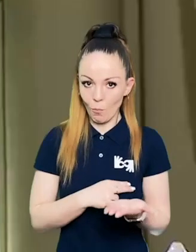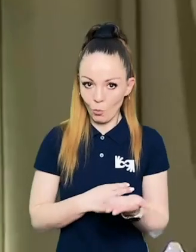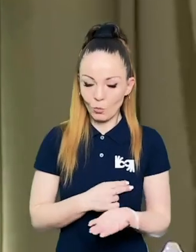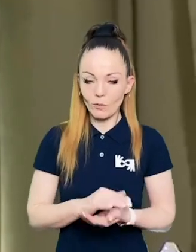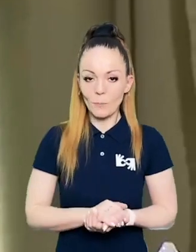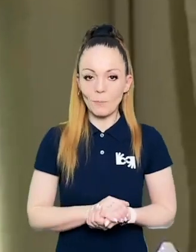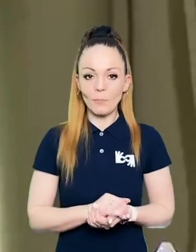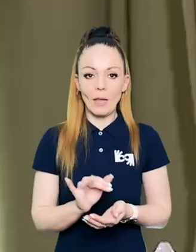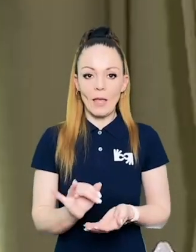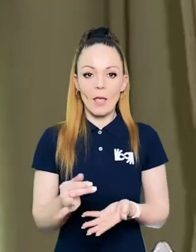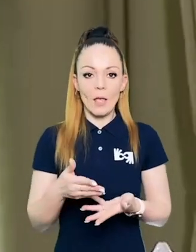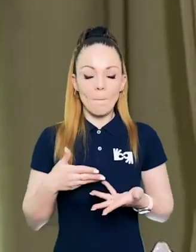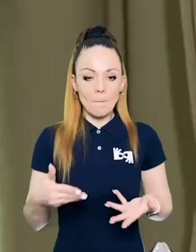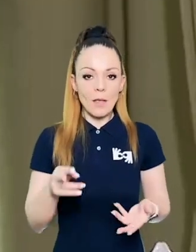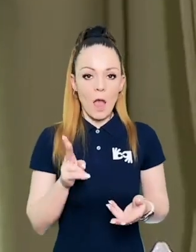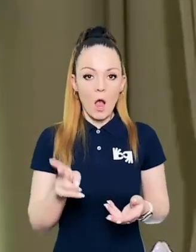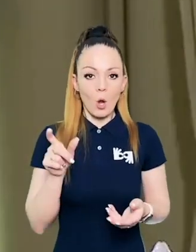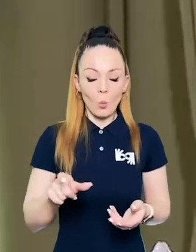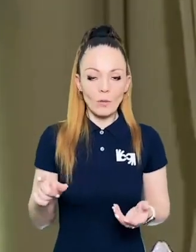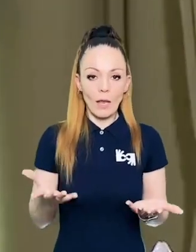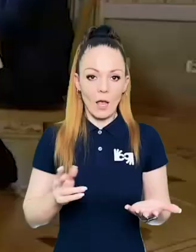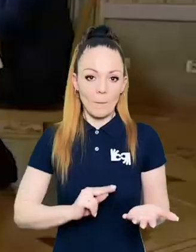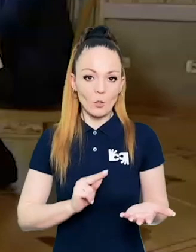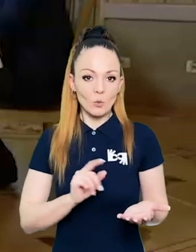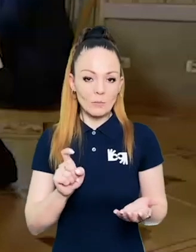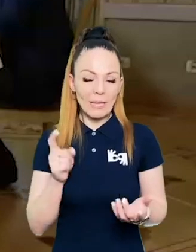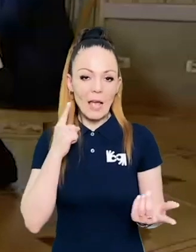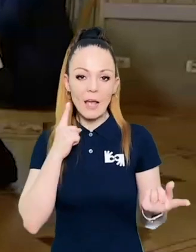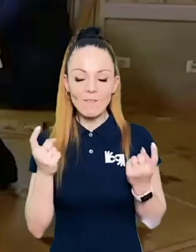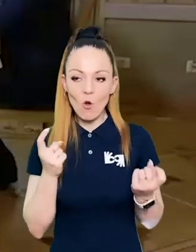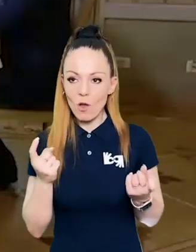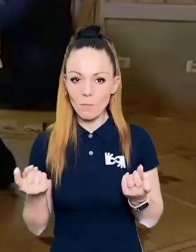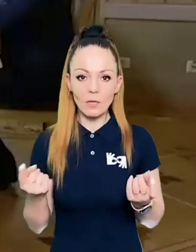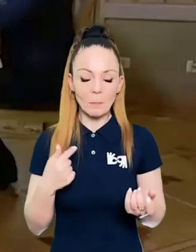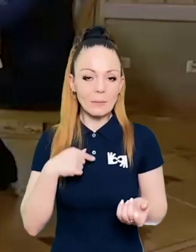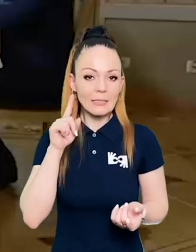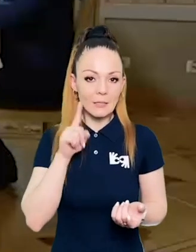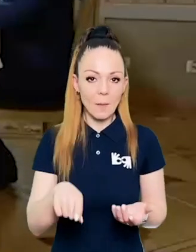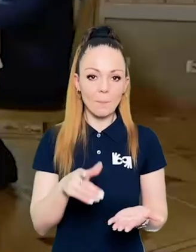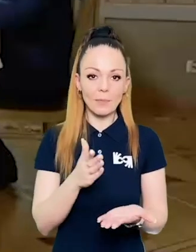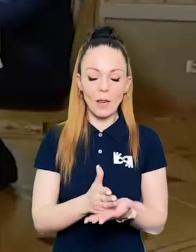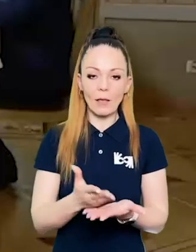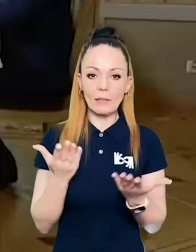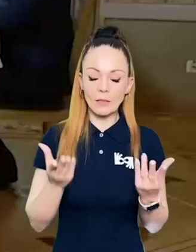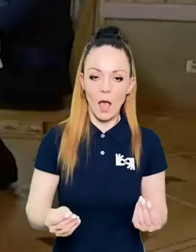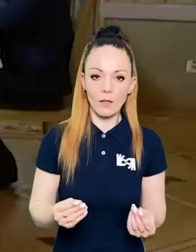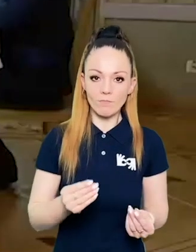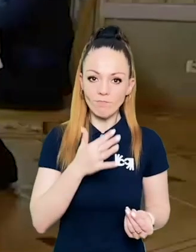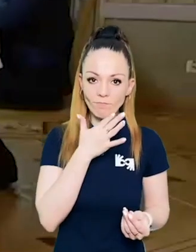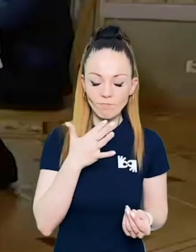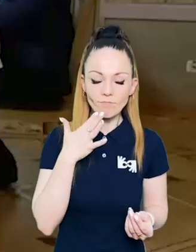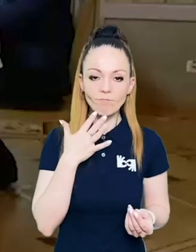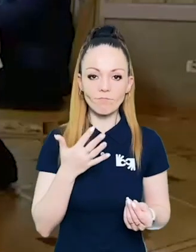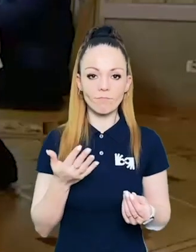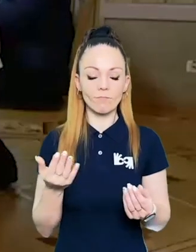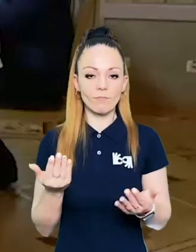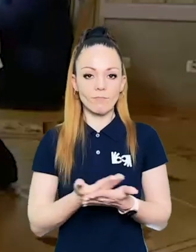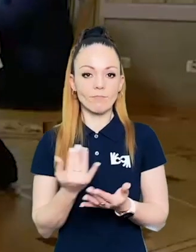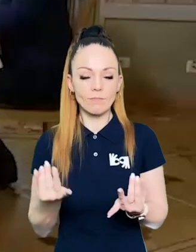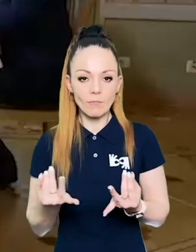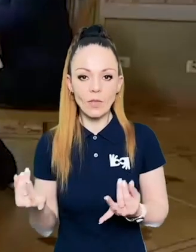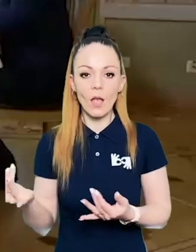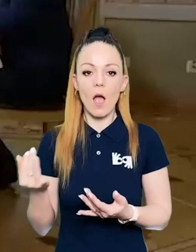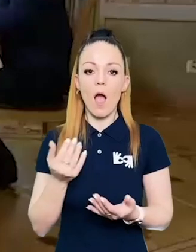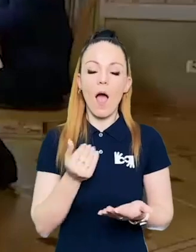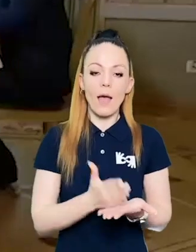робота. І ну, ми, як люди, які працюємо з інформацією, ми знаємо, що ну, є день плідний, а є день, коли ну, немає